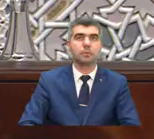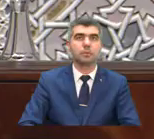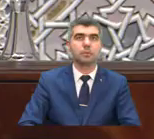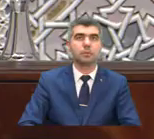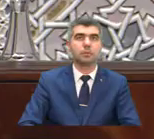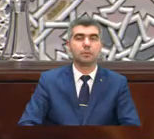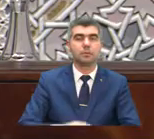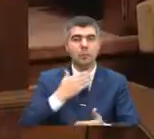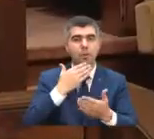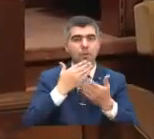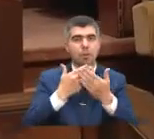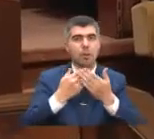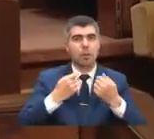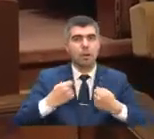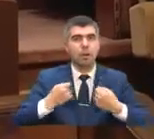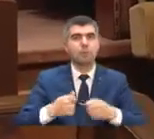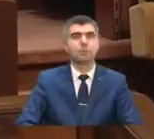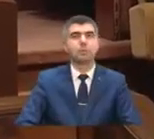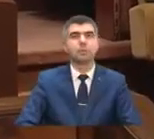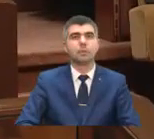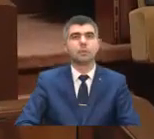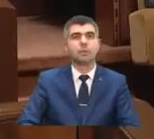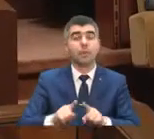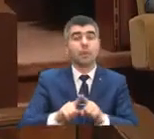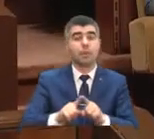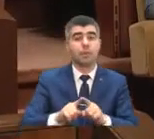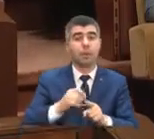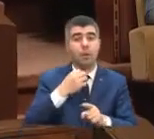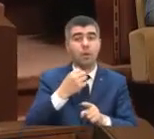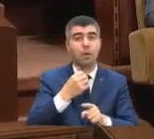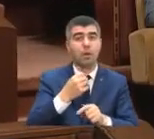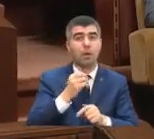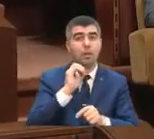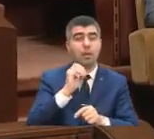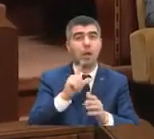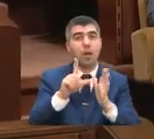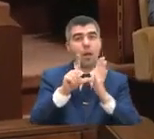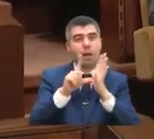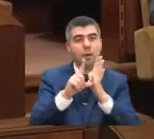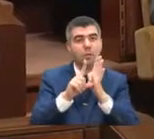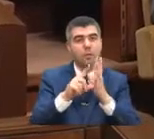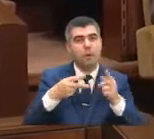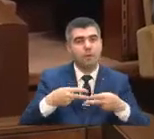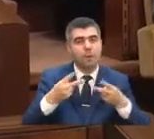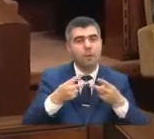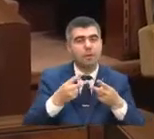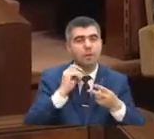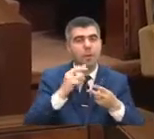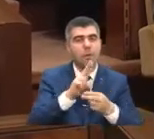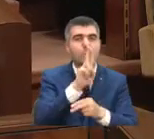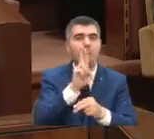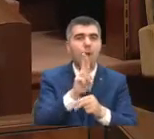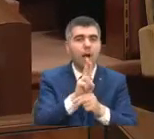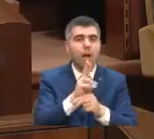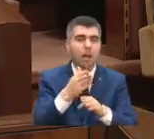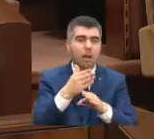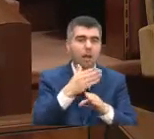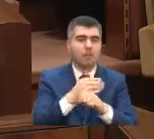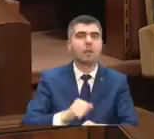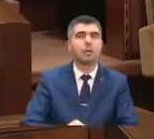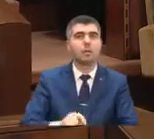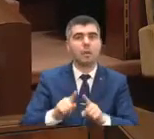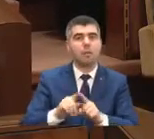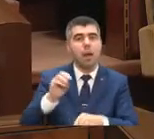شكرا سيد رئيس. احنا تقدمنا بإحاطة في هذا الموضوع في إطار مادة 52، لكن هذه مناسبة بداية باش نشجبوا هذا العمل